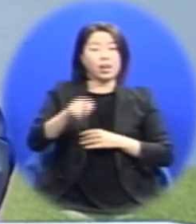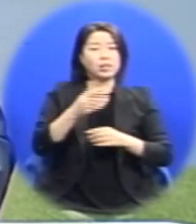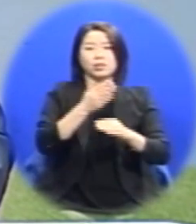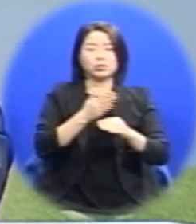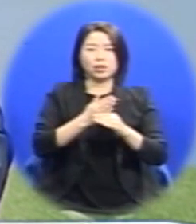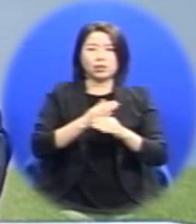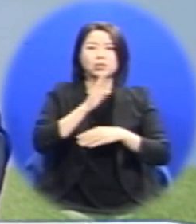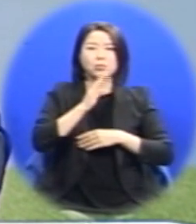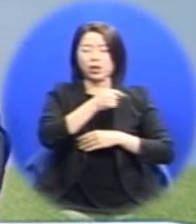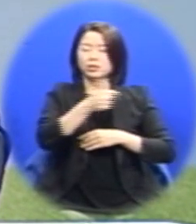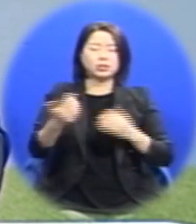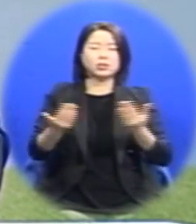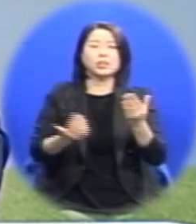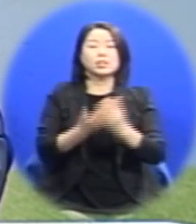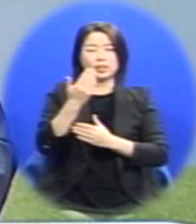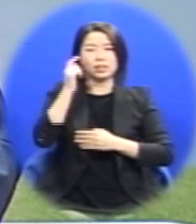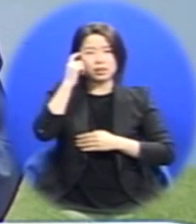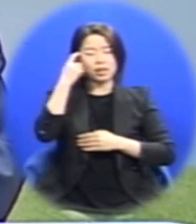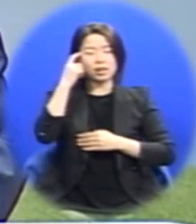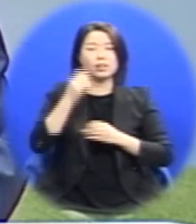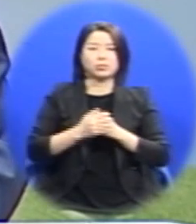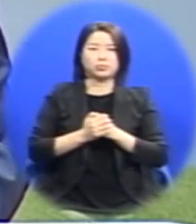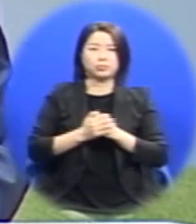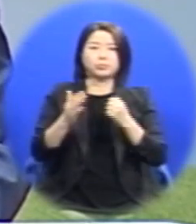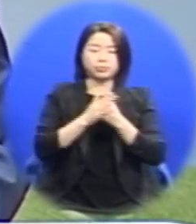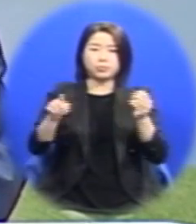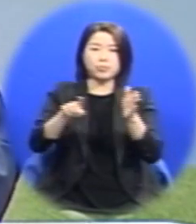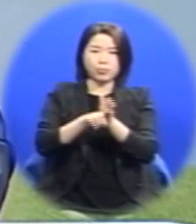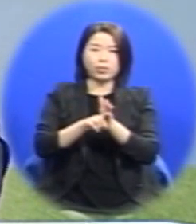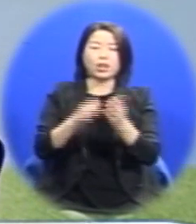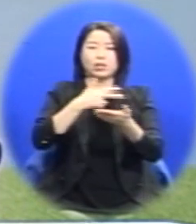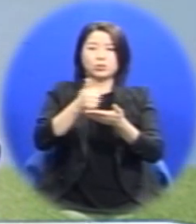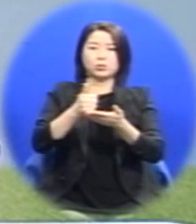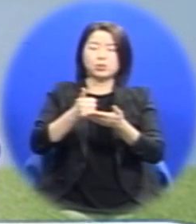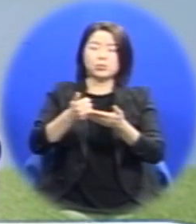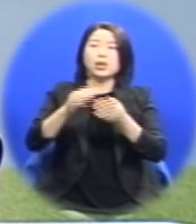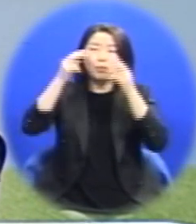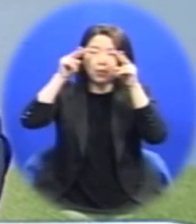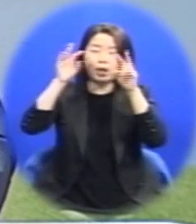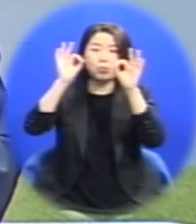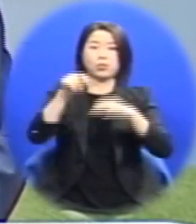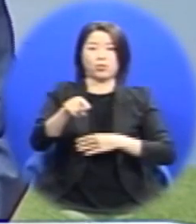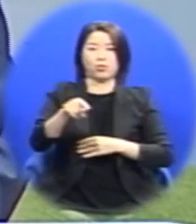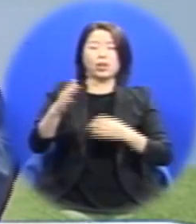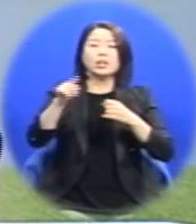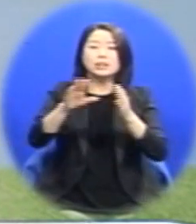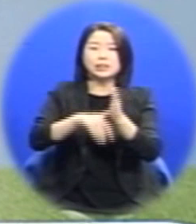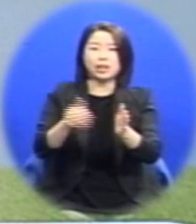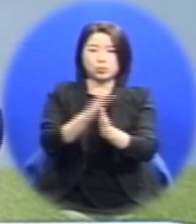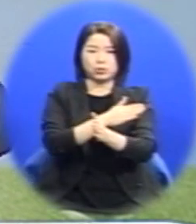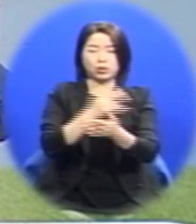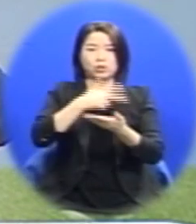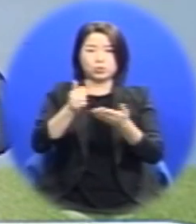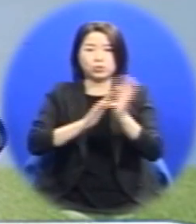정말 큰일 나겠구나. 그래서 믿음은 주님을 바라보는 것이라 그랬는데 그때부터